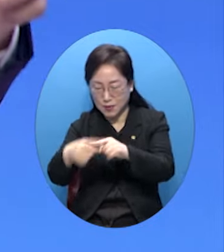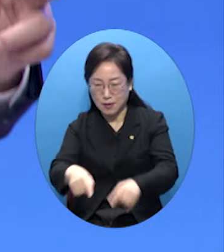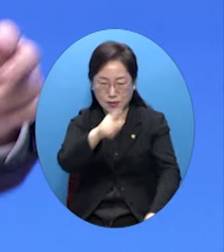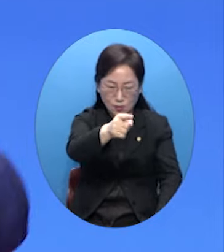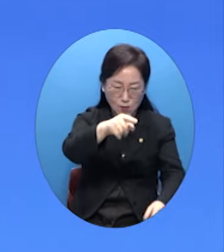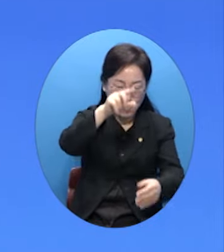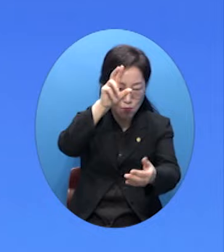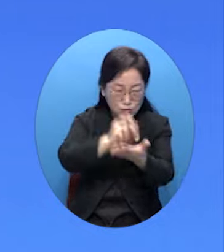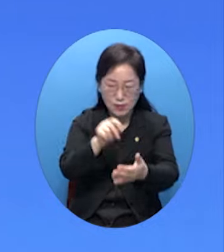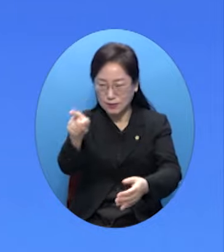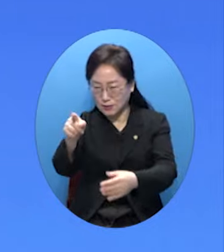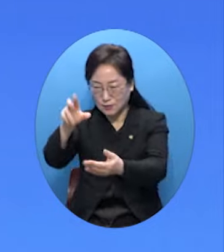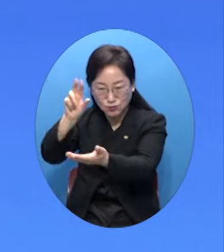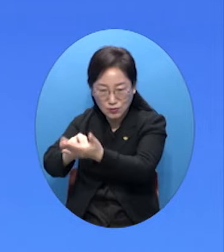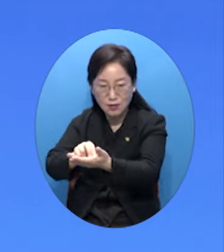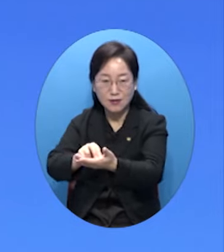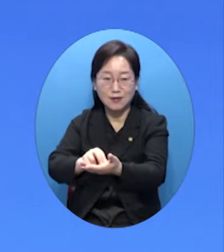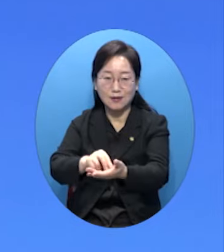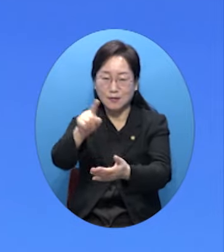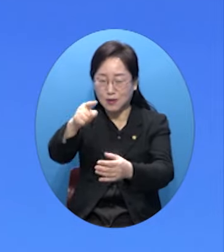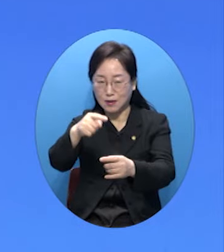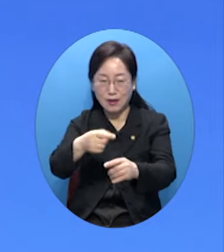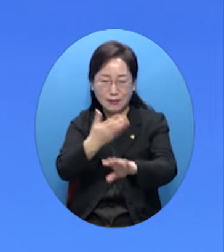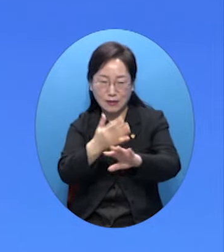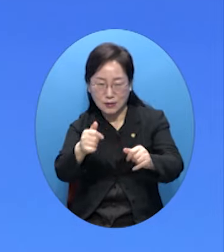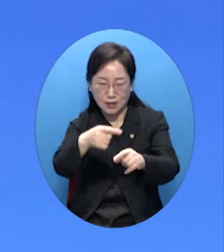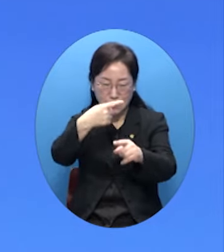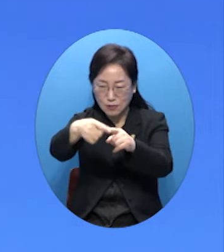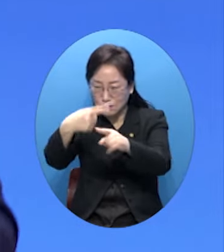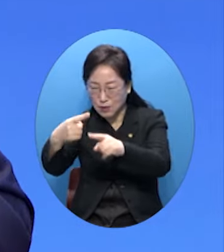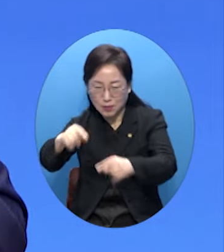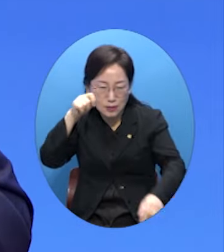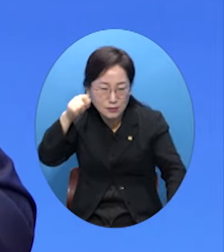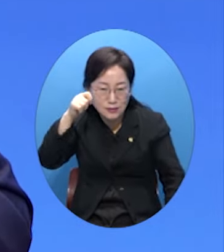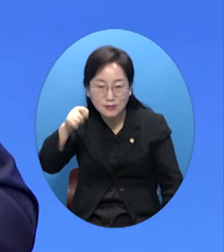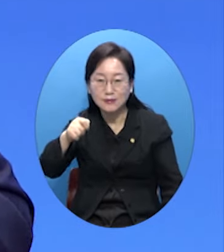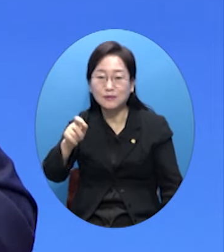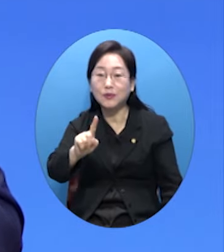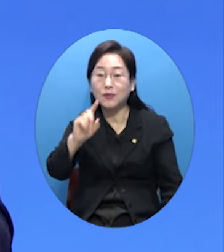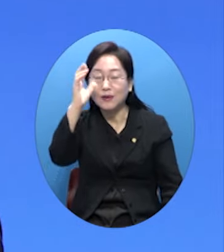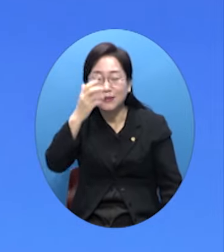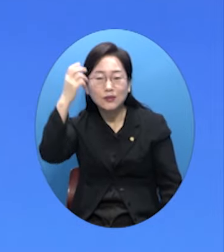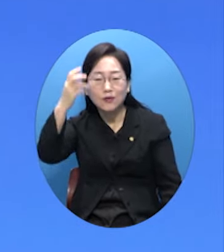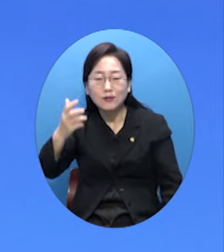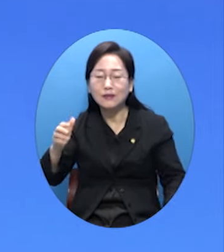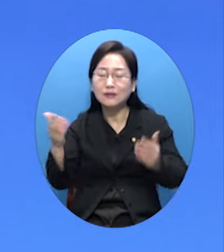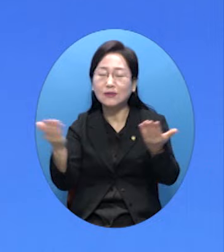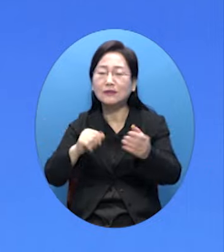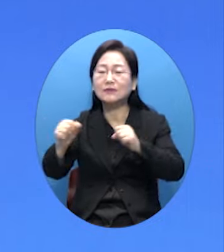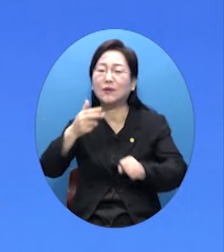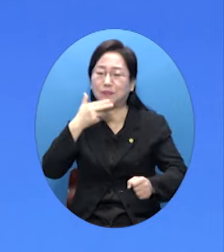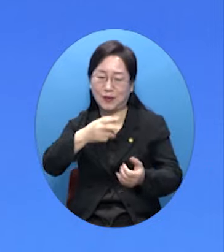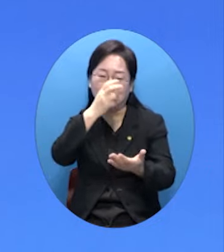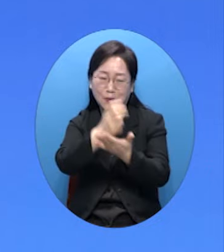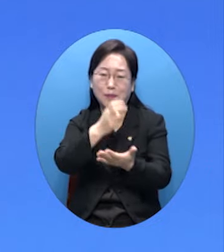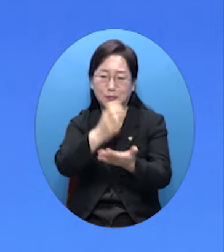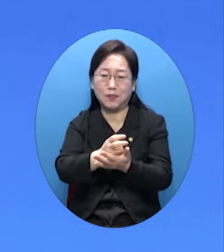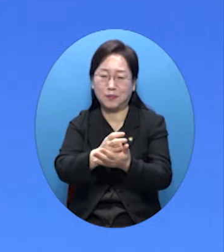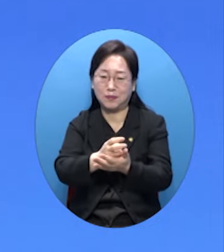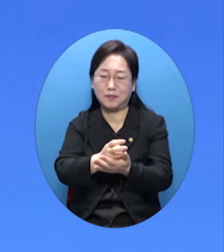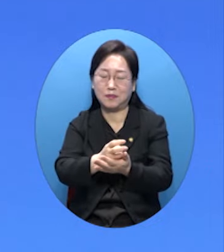이게 문제가 있고 이 사람은 이게 문제가 있고 밤낮 남의 판단만 하는 사람은 성령의 역사 없이 그냥 율법주의에 빠진